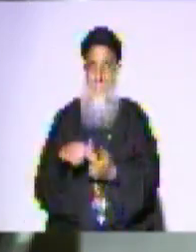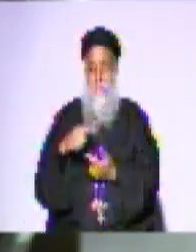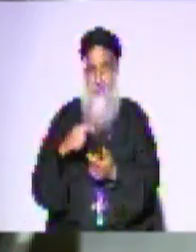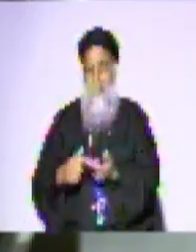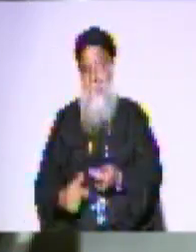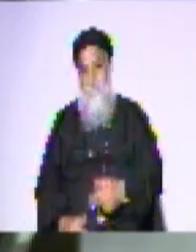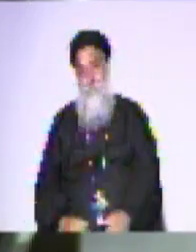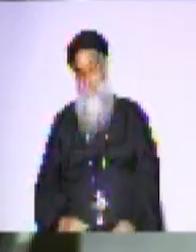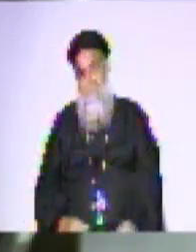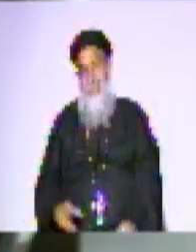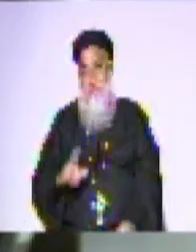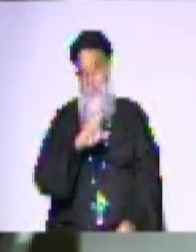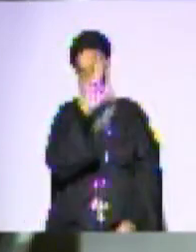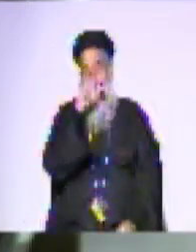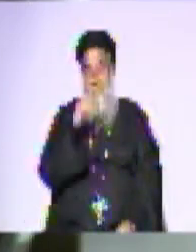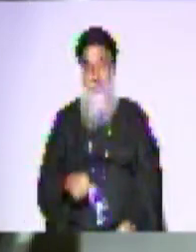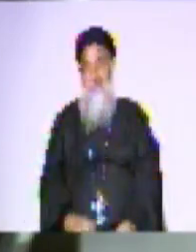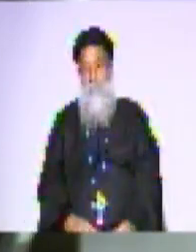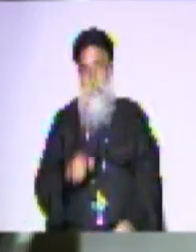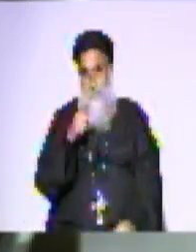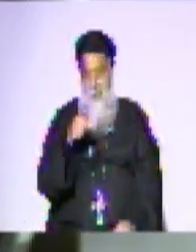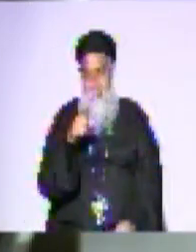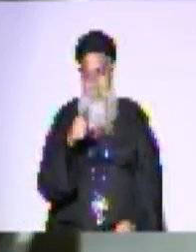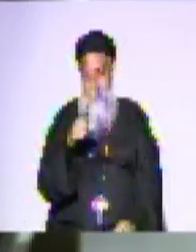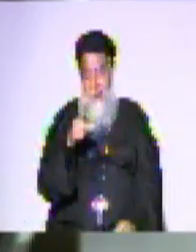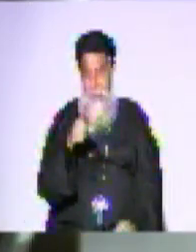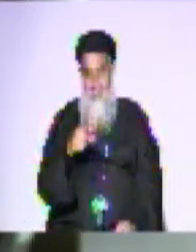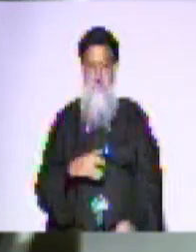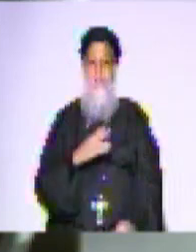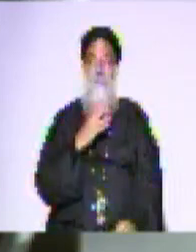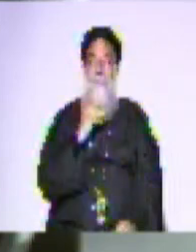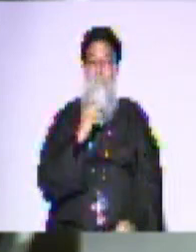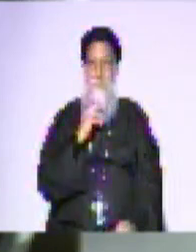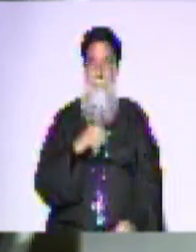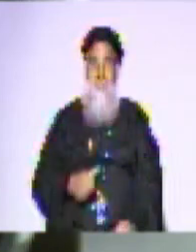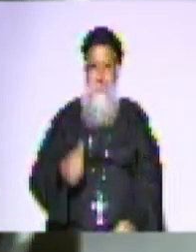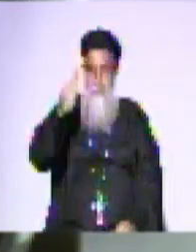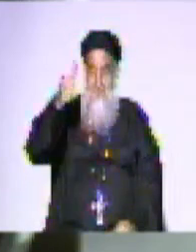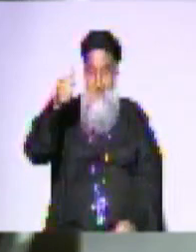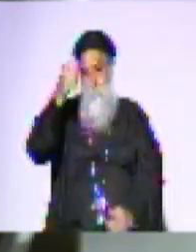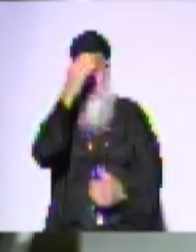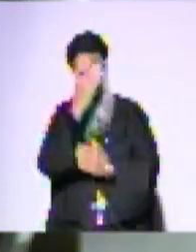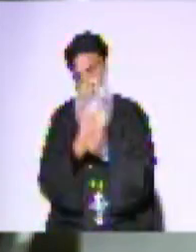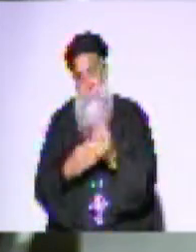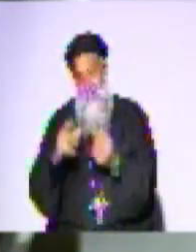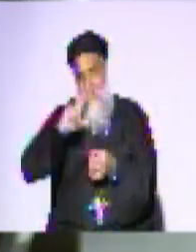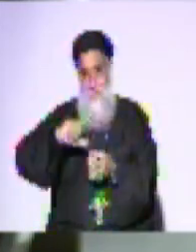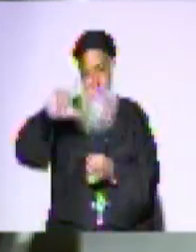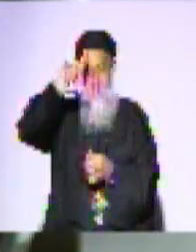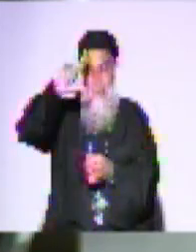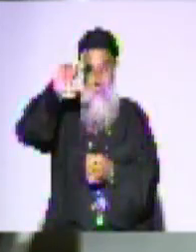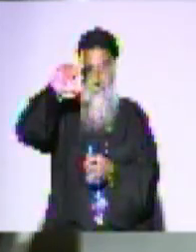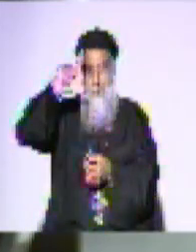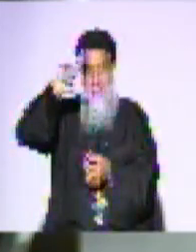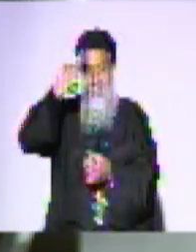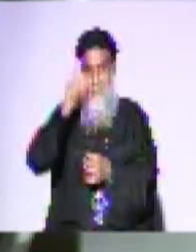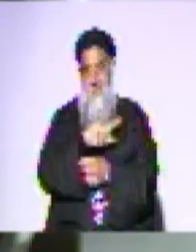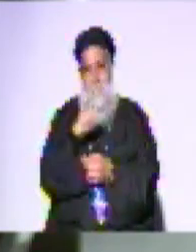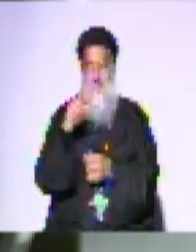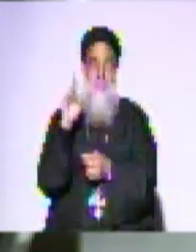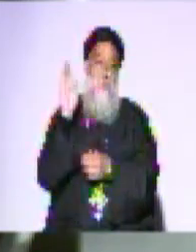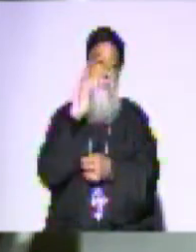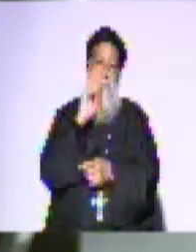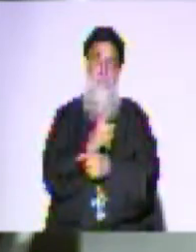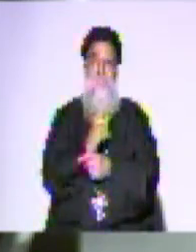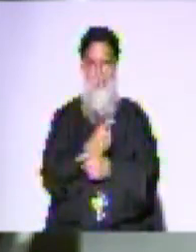أيوة. سؤالي هو: هل أقنوب الآب أعظم من أقنوب الابن؟ لا. أرجو